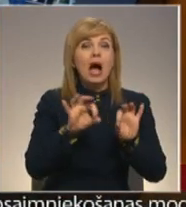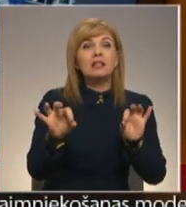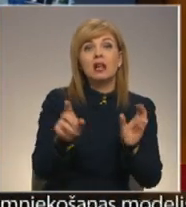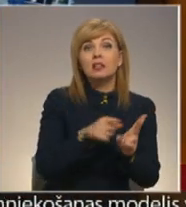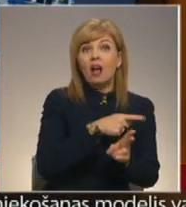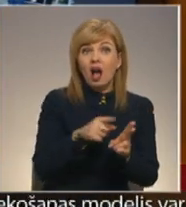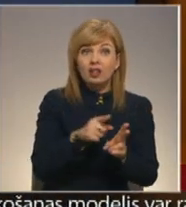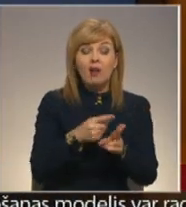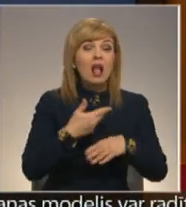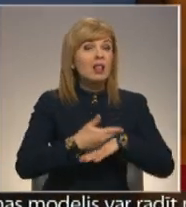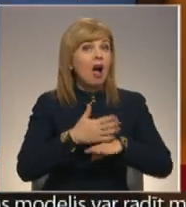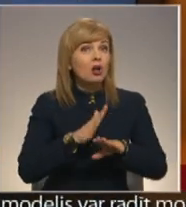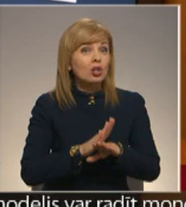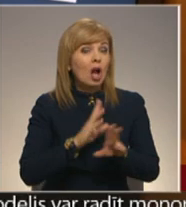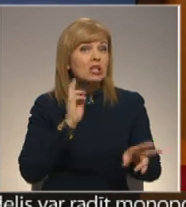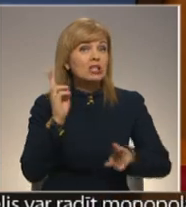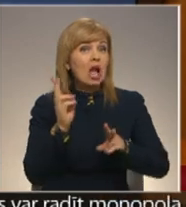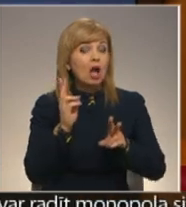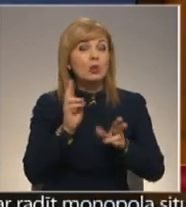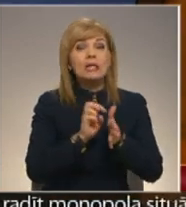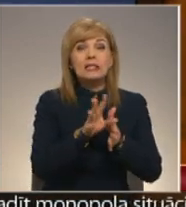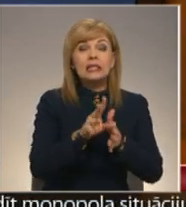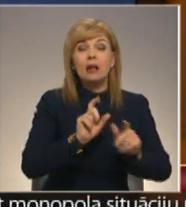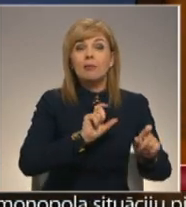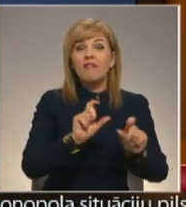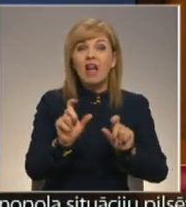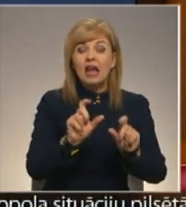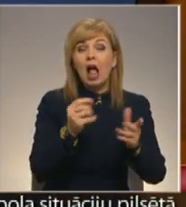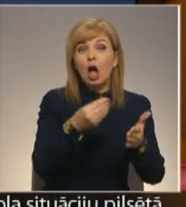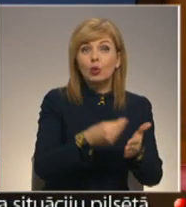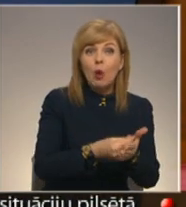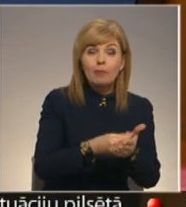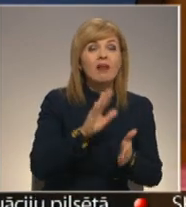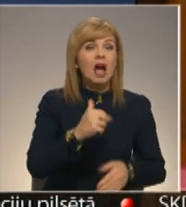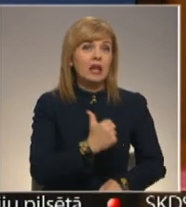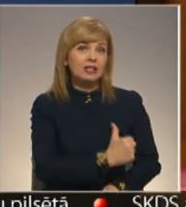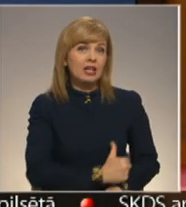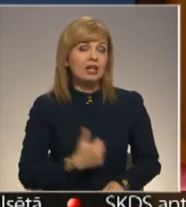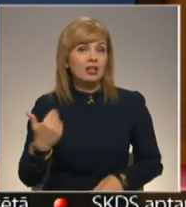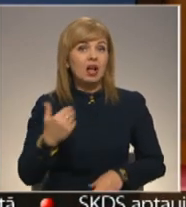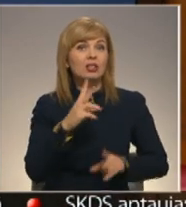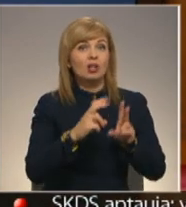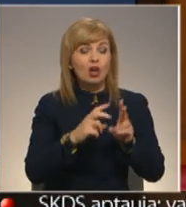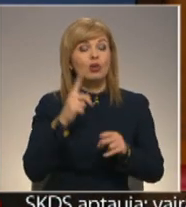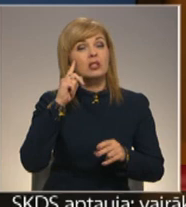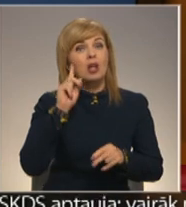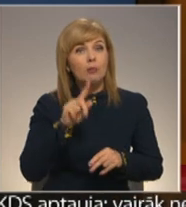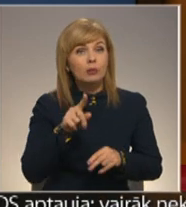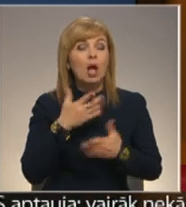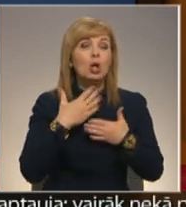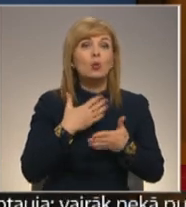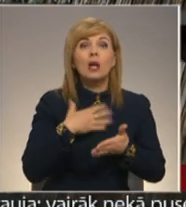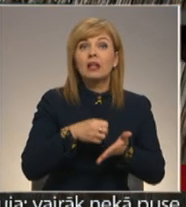ka lielākoties visas skaņas sistēmas, kas ir veiklos nopērkams, tieši apskaņošanai. Vai nu Ķīnā ražots, ko mēs uzreiz saprotam, ko tas nozīmē, vai arī ļoti,